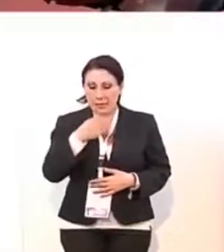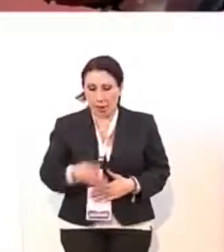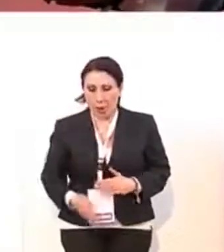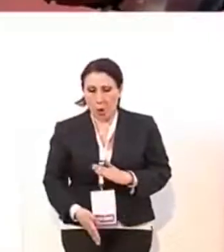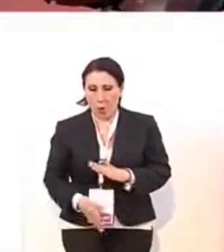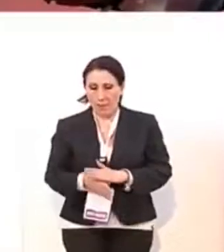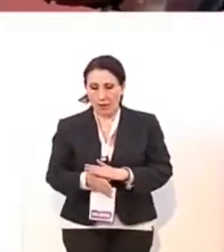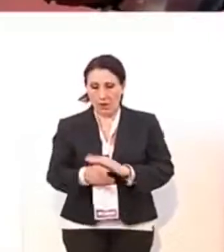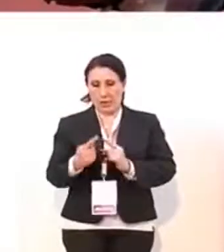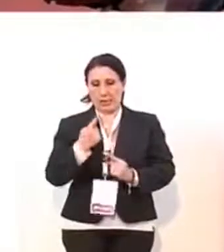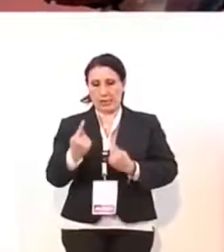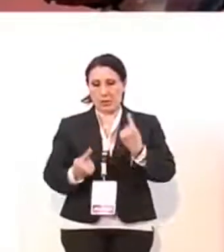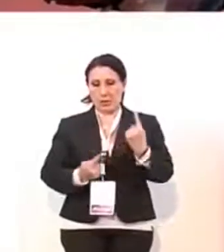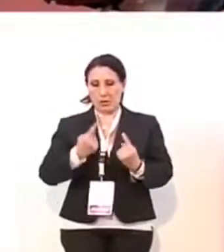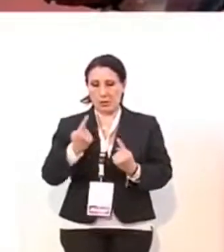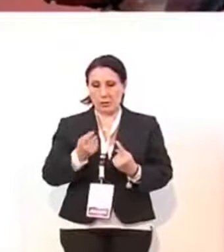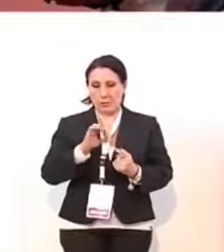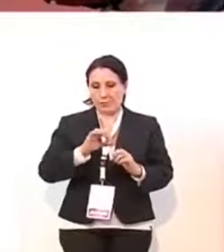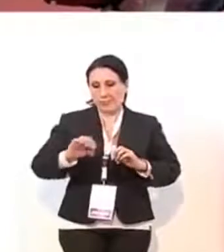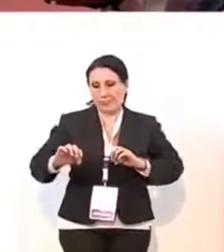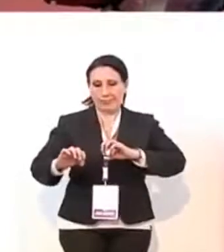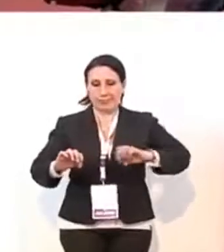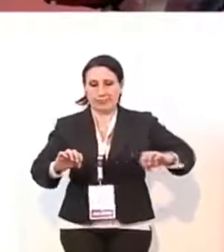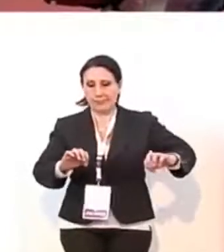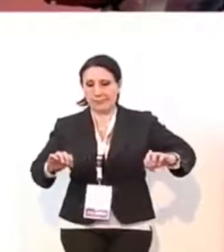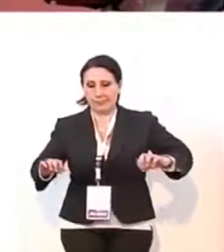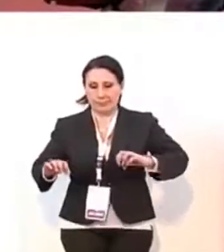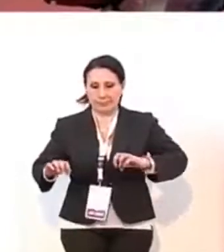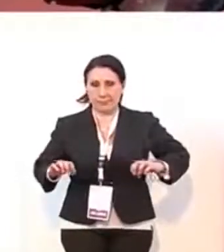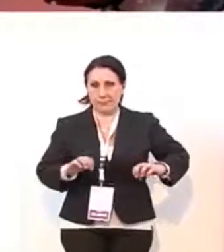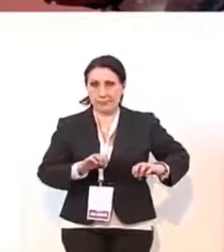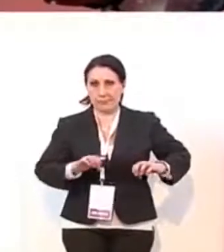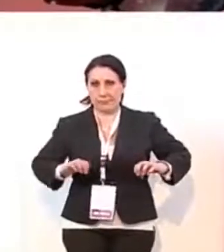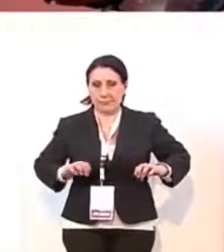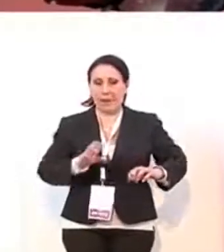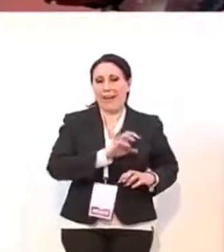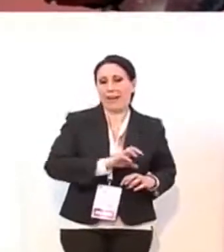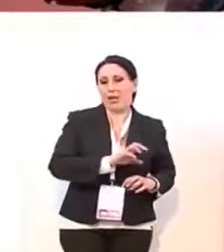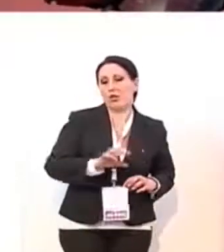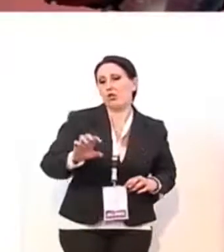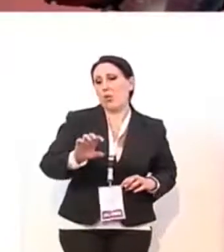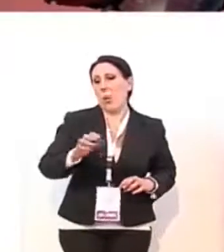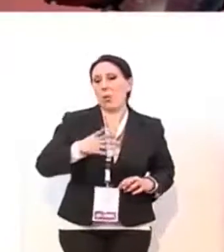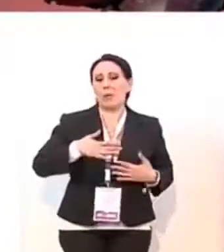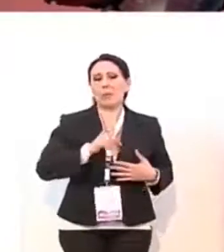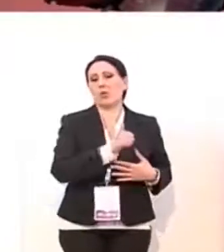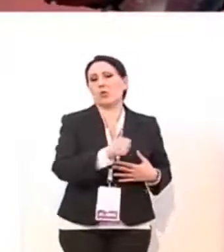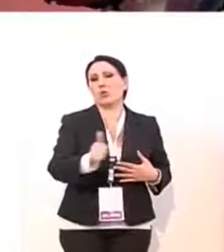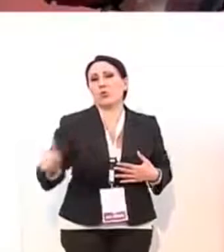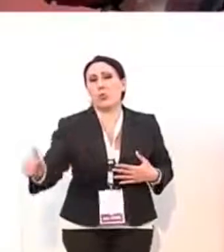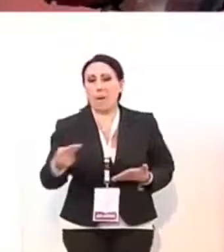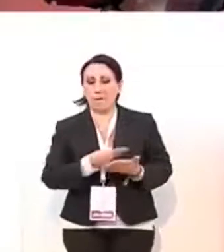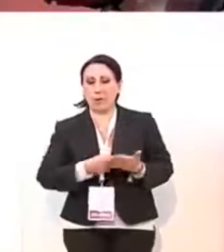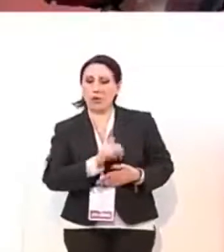di fortissima frammentazione. Ogni regione agiva per conto suo, ogni